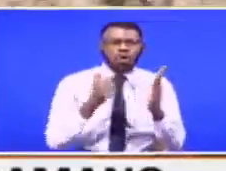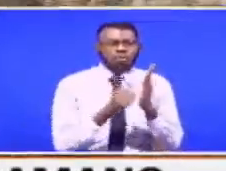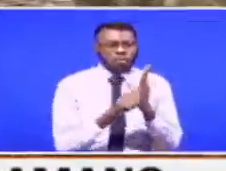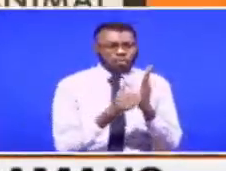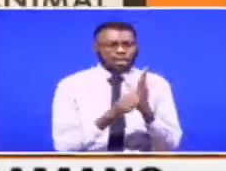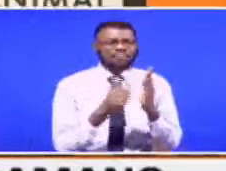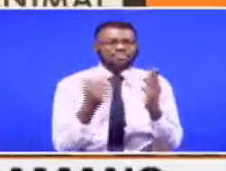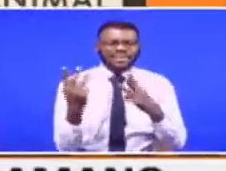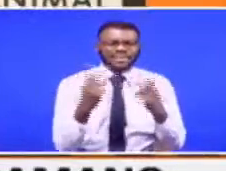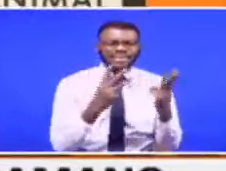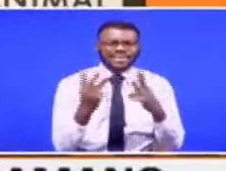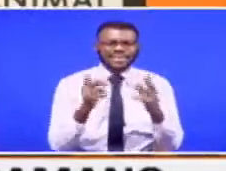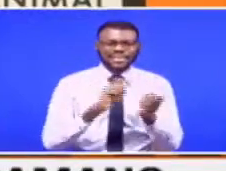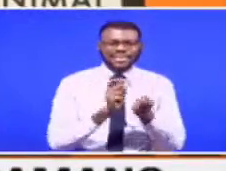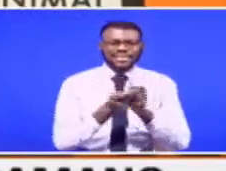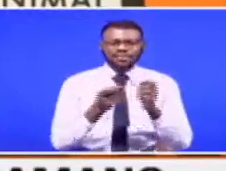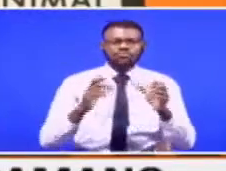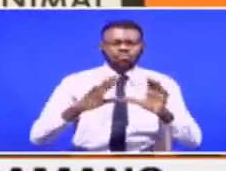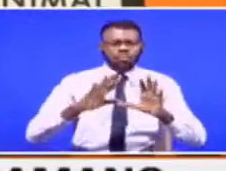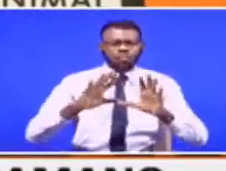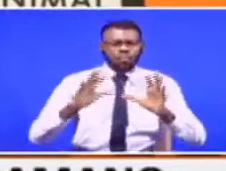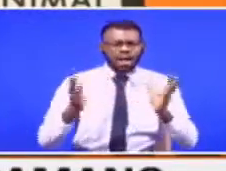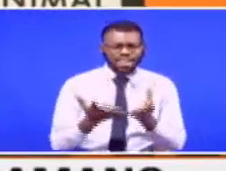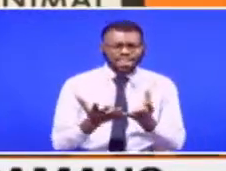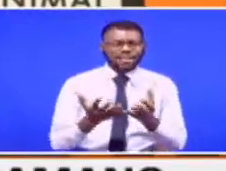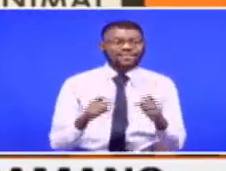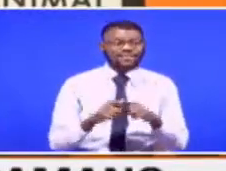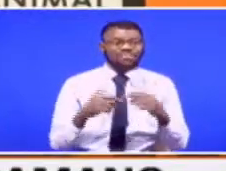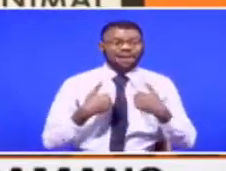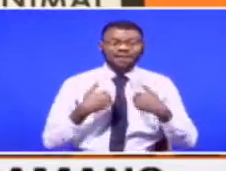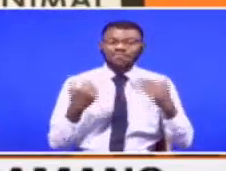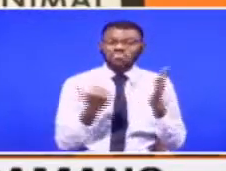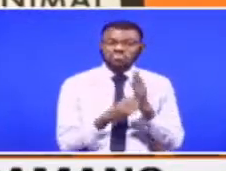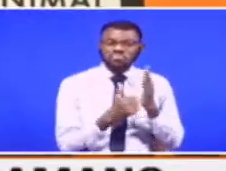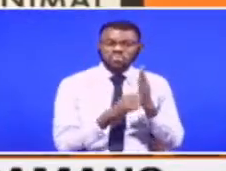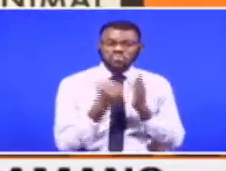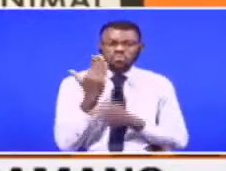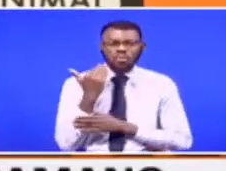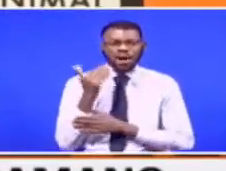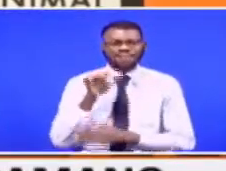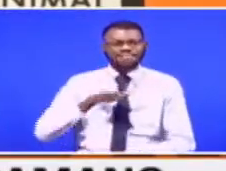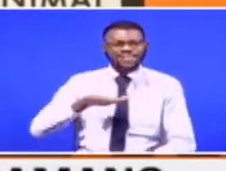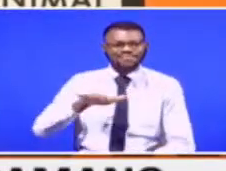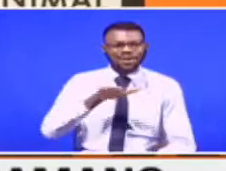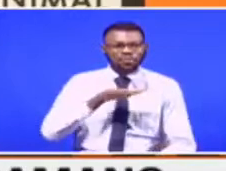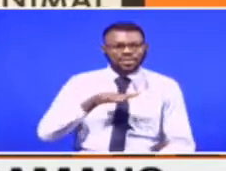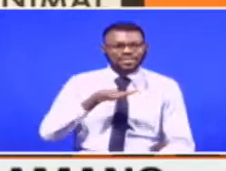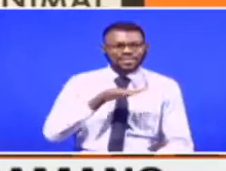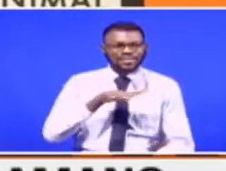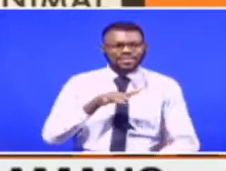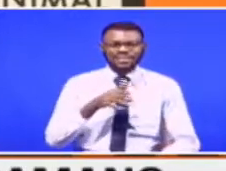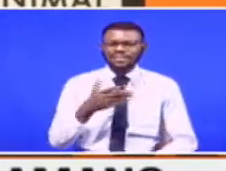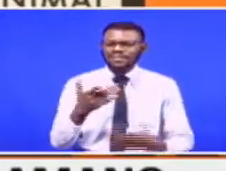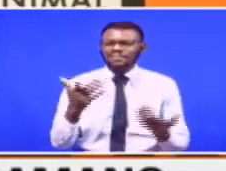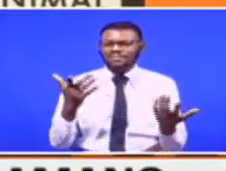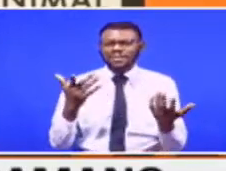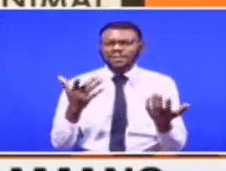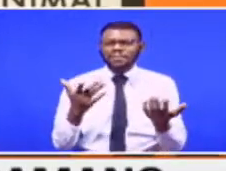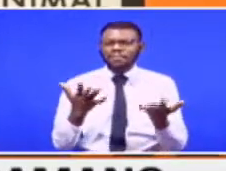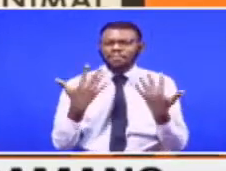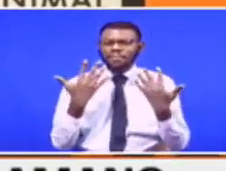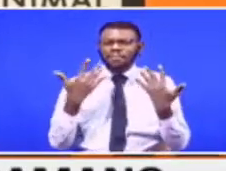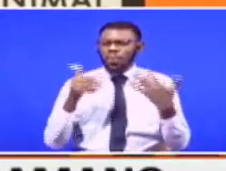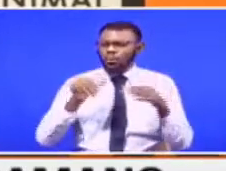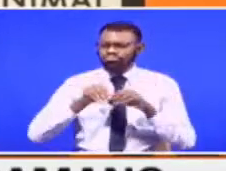ulimwenguni. Industrialization comes with its own problems. The cost of environmental pollution is not accounted